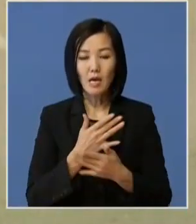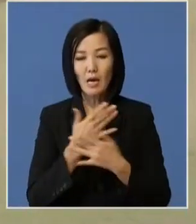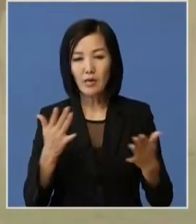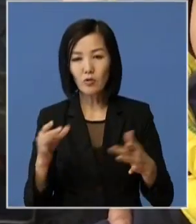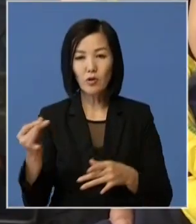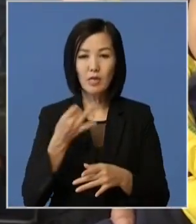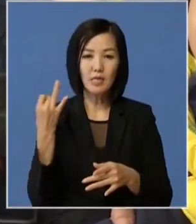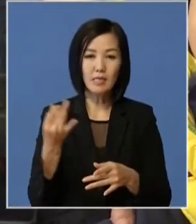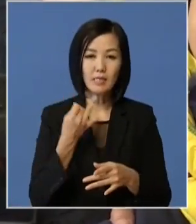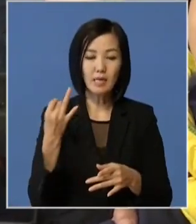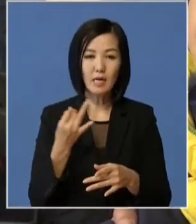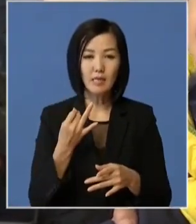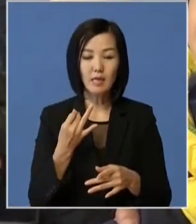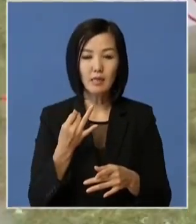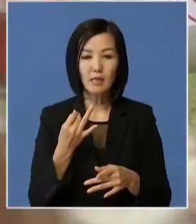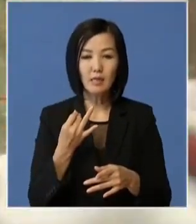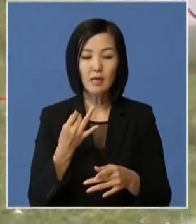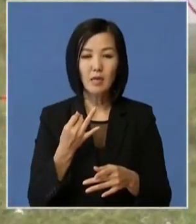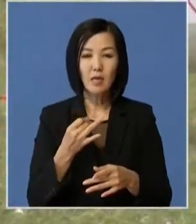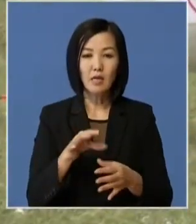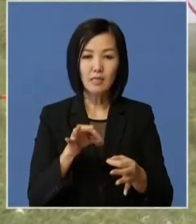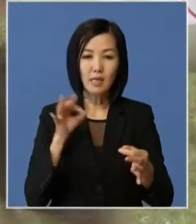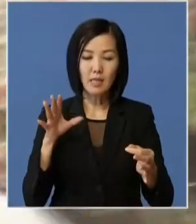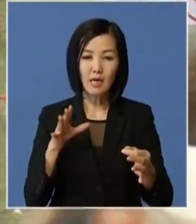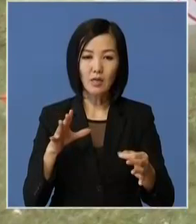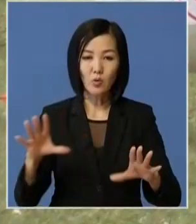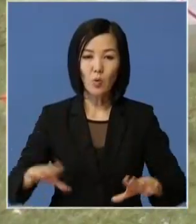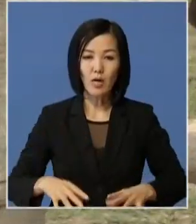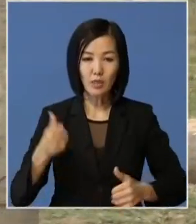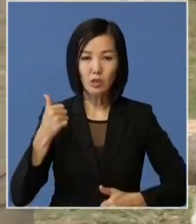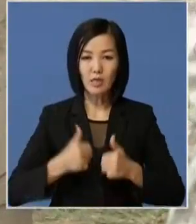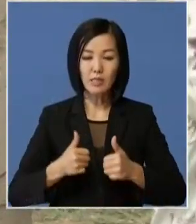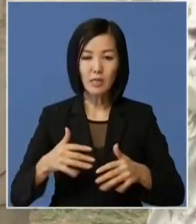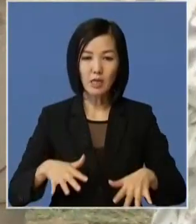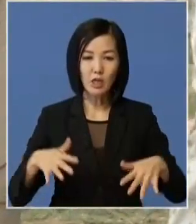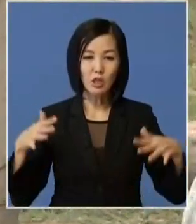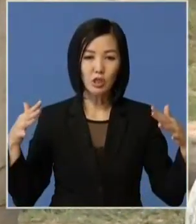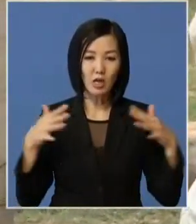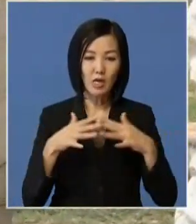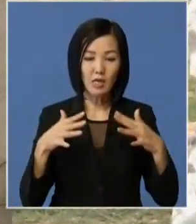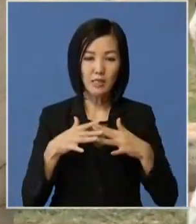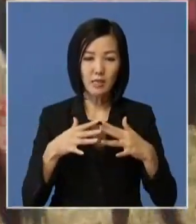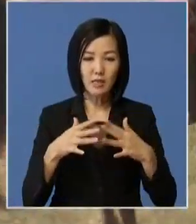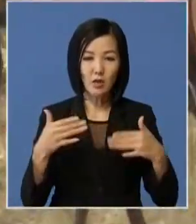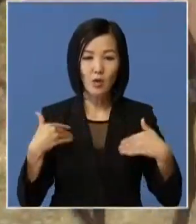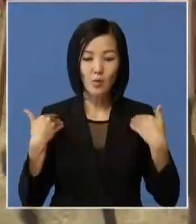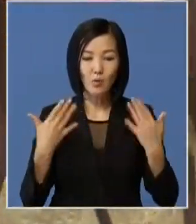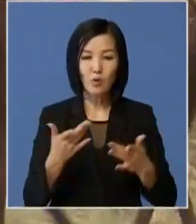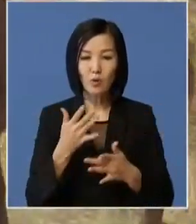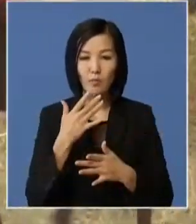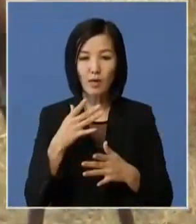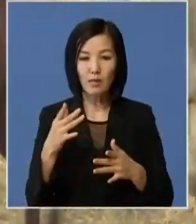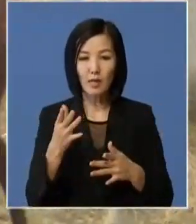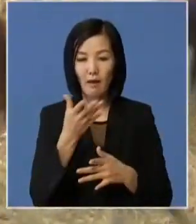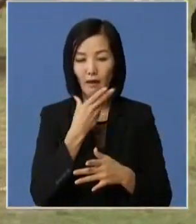қызыққан ең керемет көрініс болды. Яғни садақ ату, ат жарыстар мен шайқас өнерінің небір үлгілері көрсетіліп, фестивальге